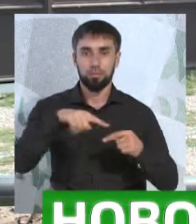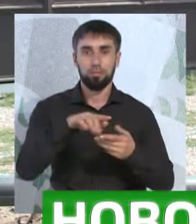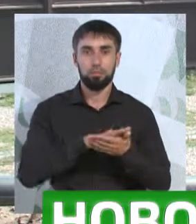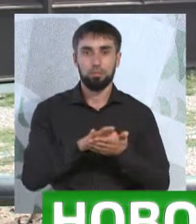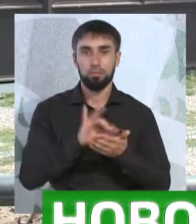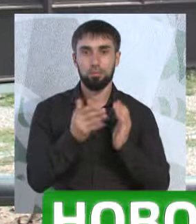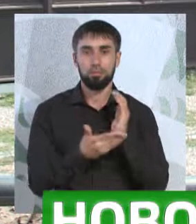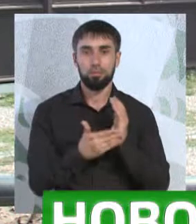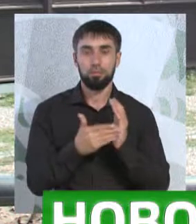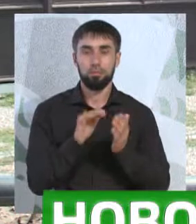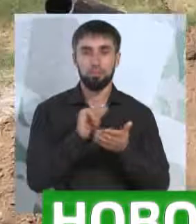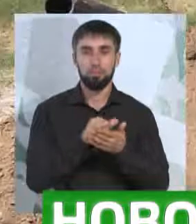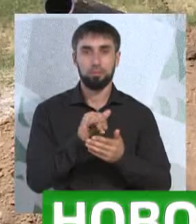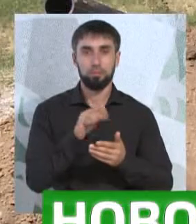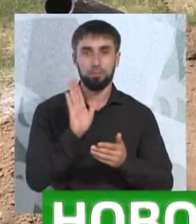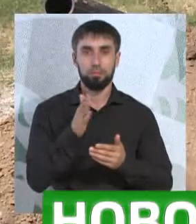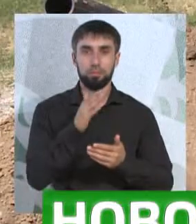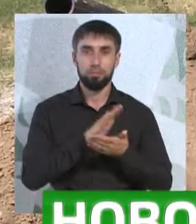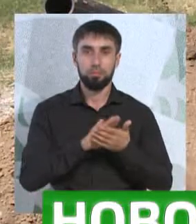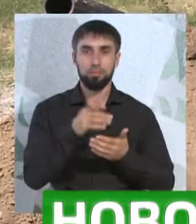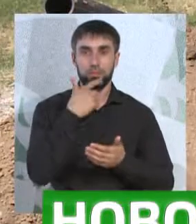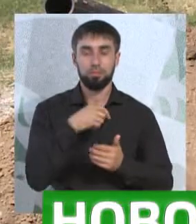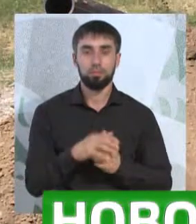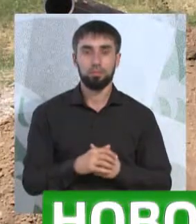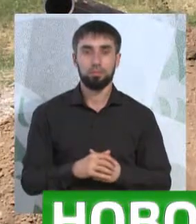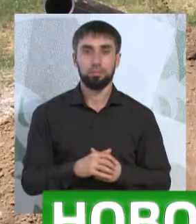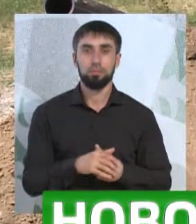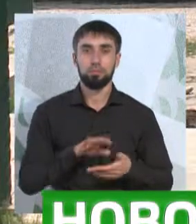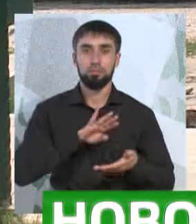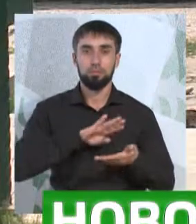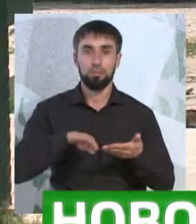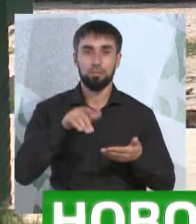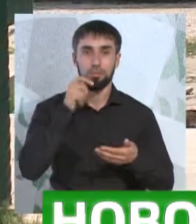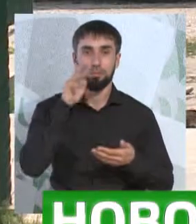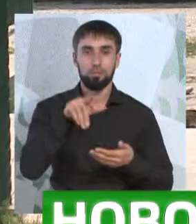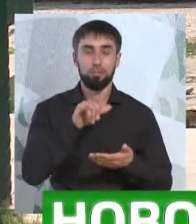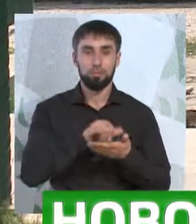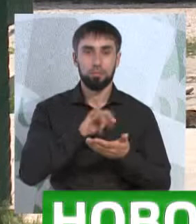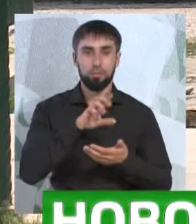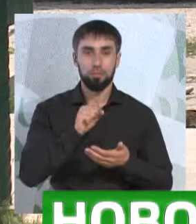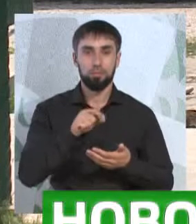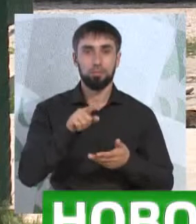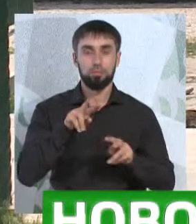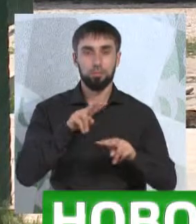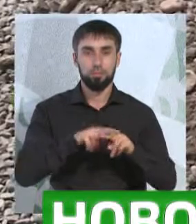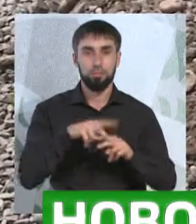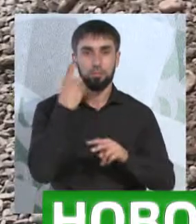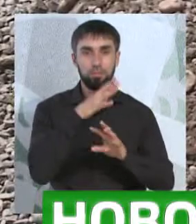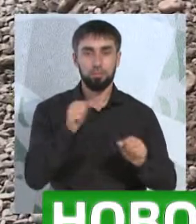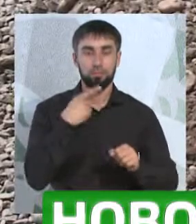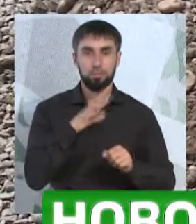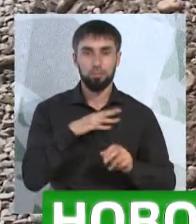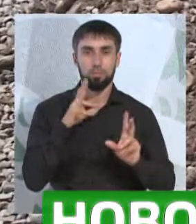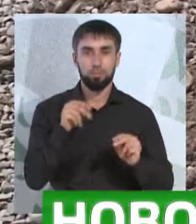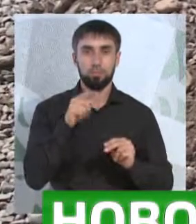Ну, будет красиво, чисто, аккуратно. Нет, вам не послышалось. После прокладки водопровода местные власти обещают заасфальтировать дорогу и